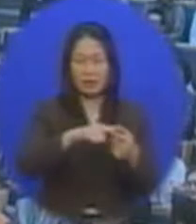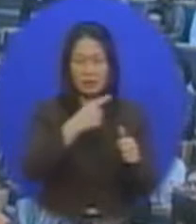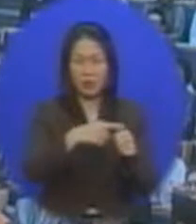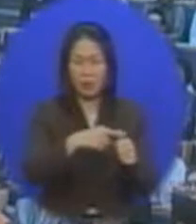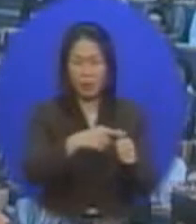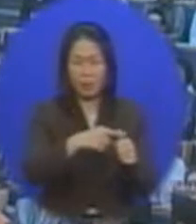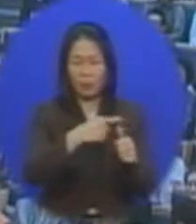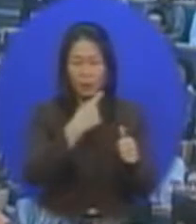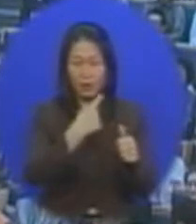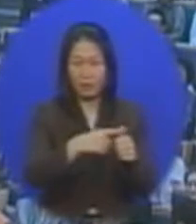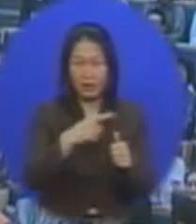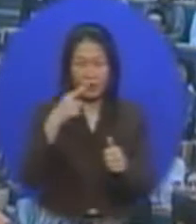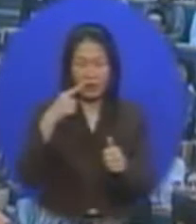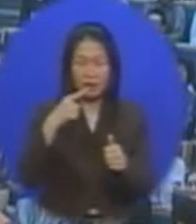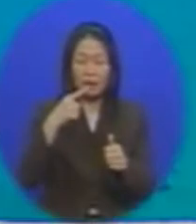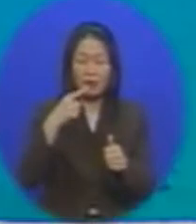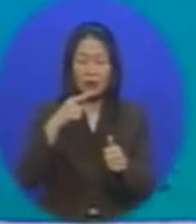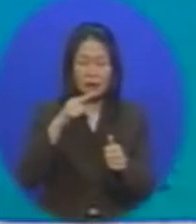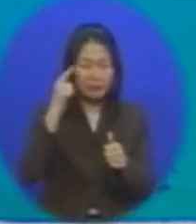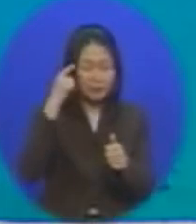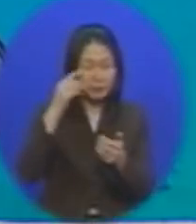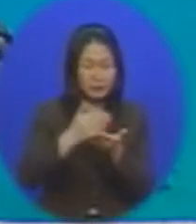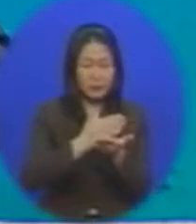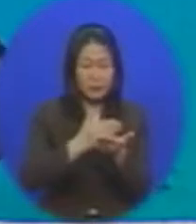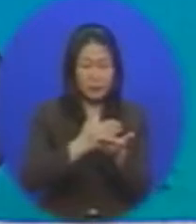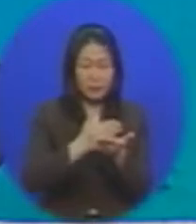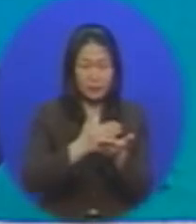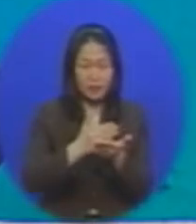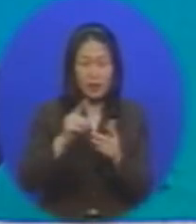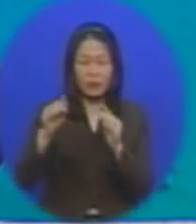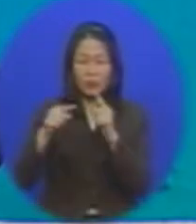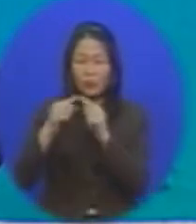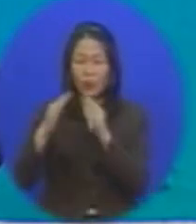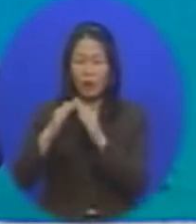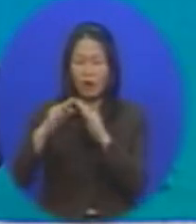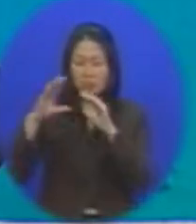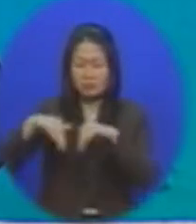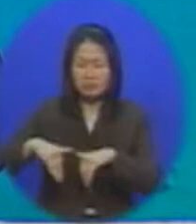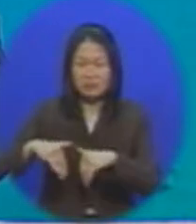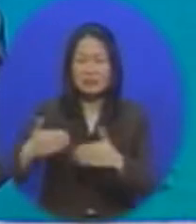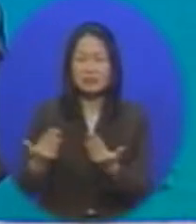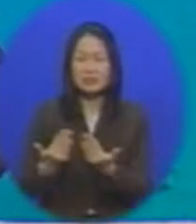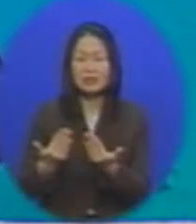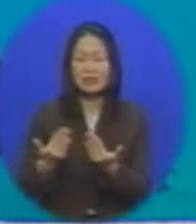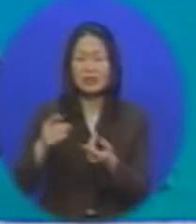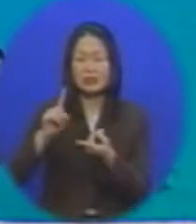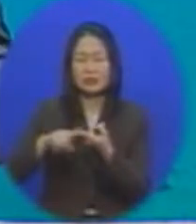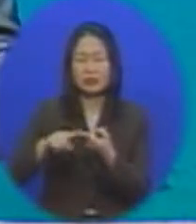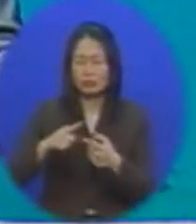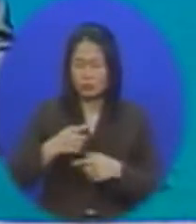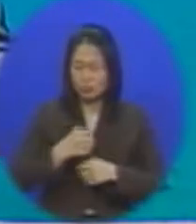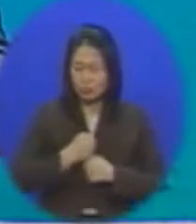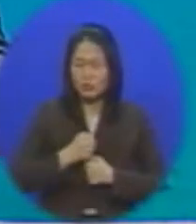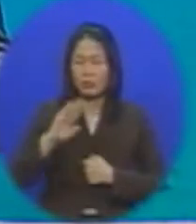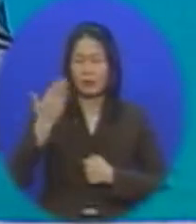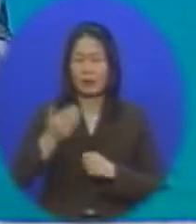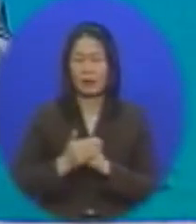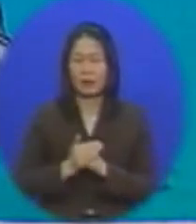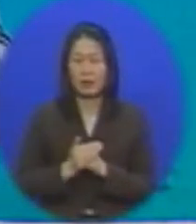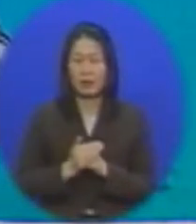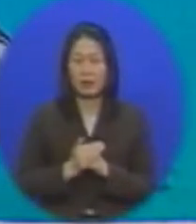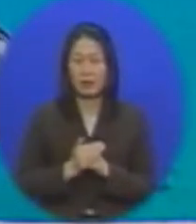비난하고 교회를 허무는 일을 하는 것은 정말 조심해야 합니다 예수님께서 교회의